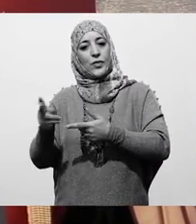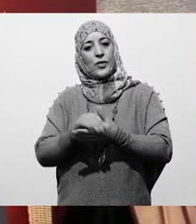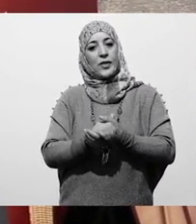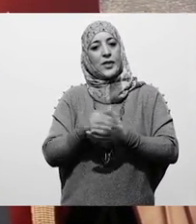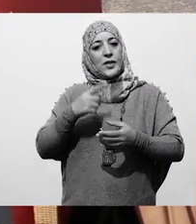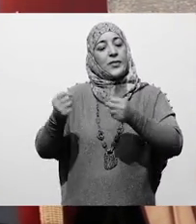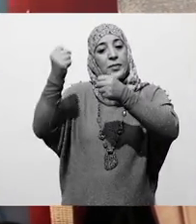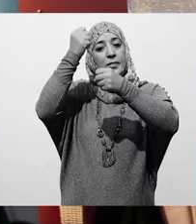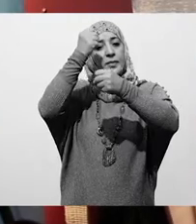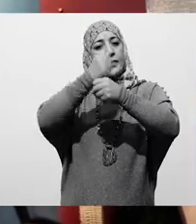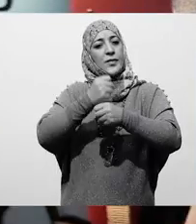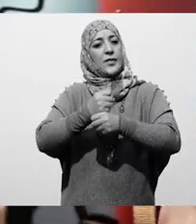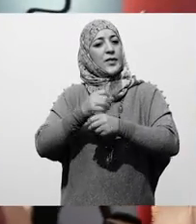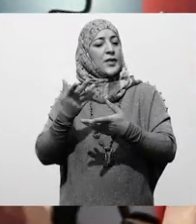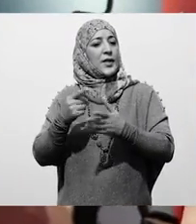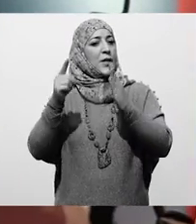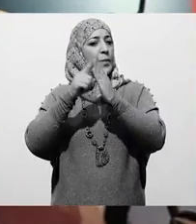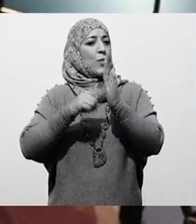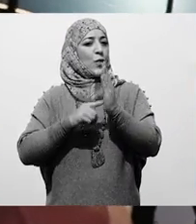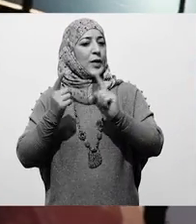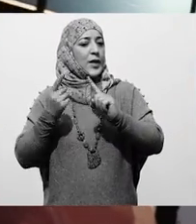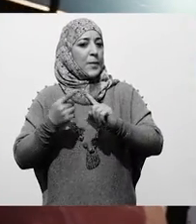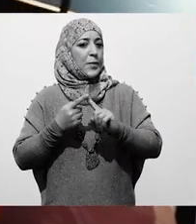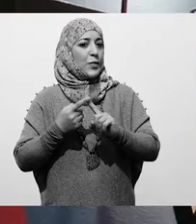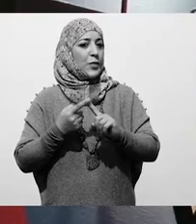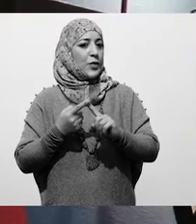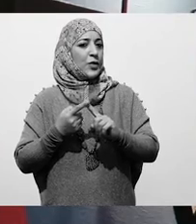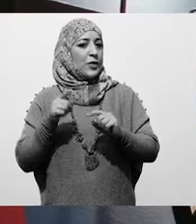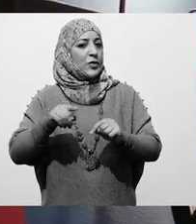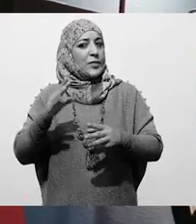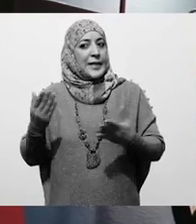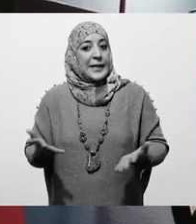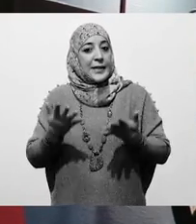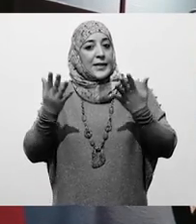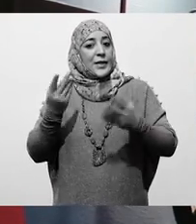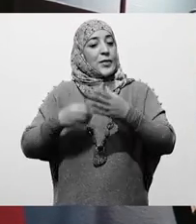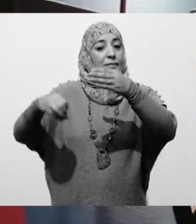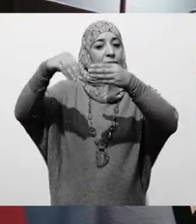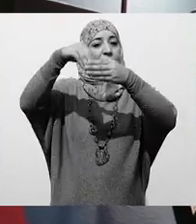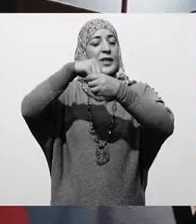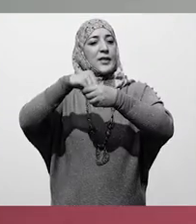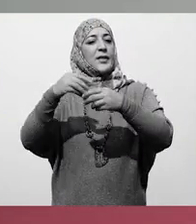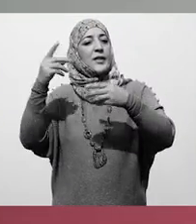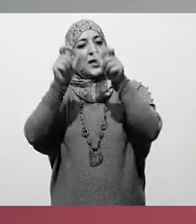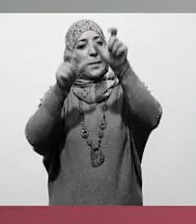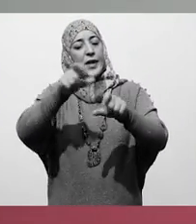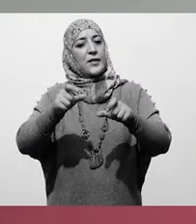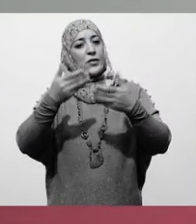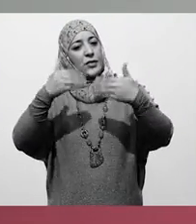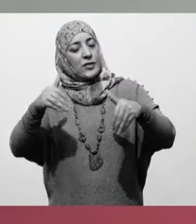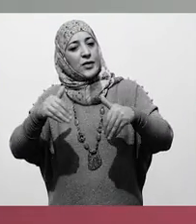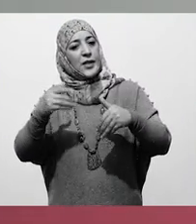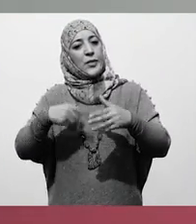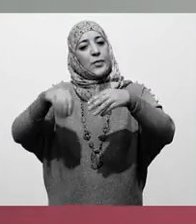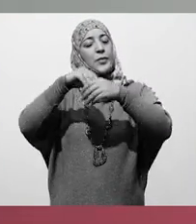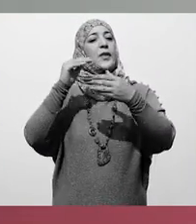faire créer une salle au sein du quartier où on essaie de faire de l'intégration et de